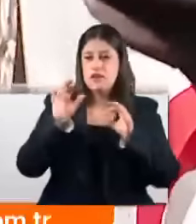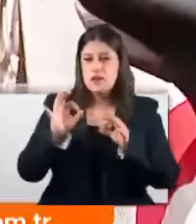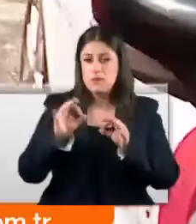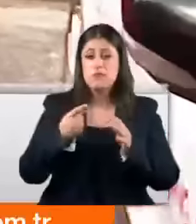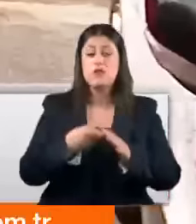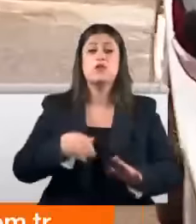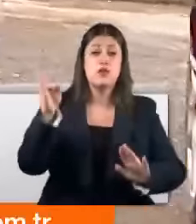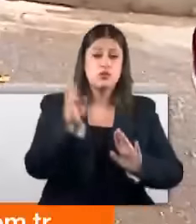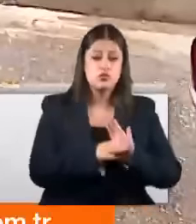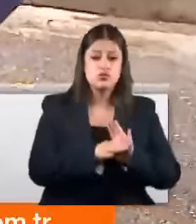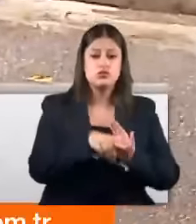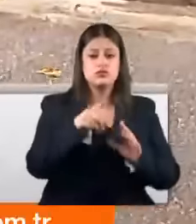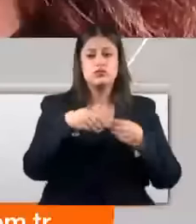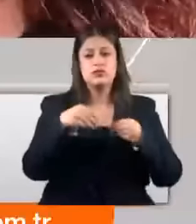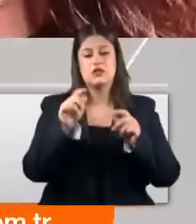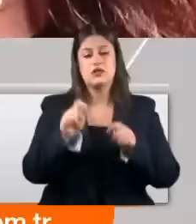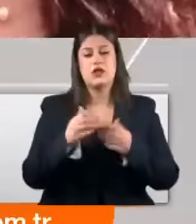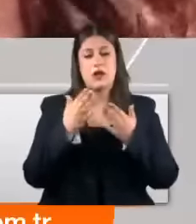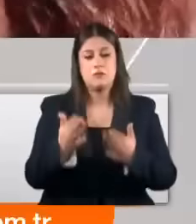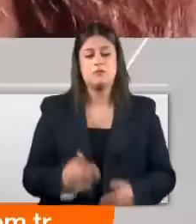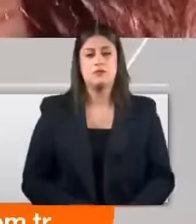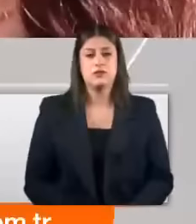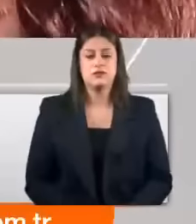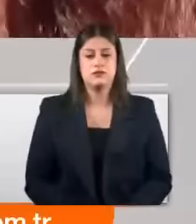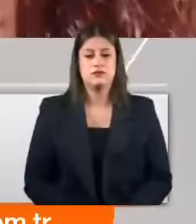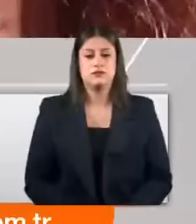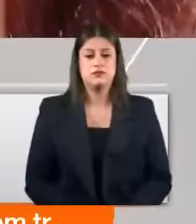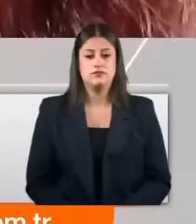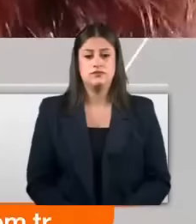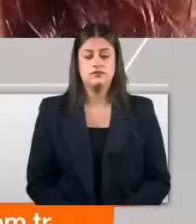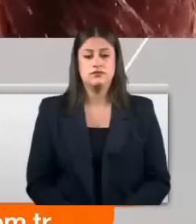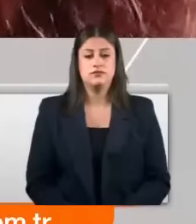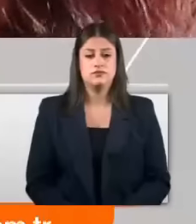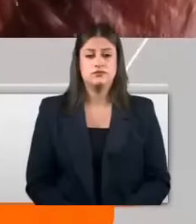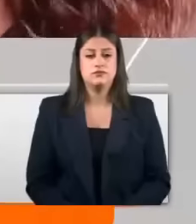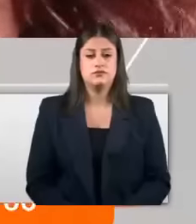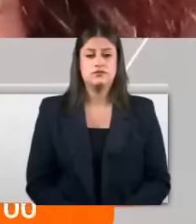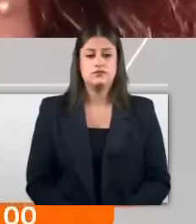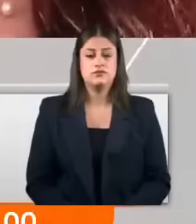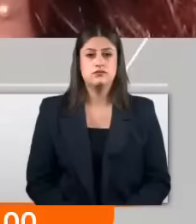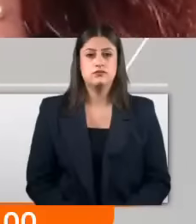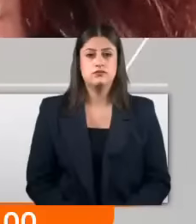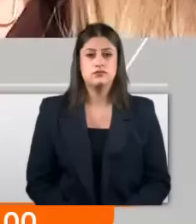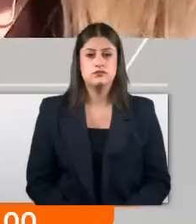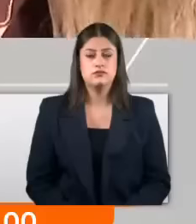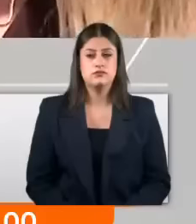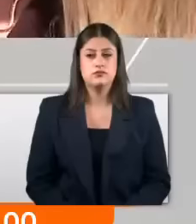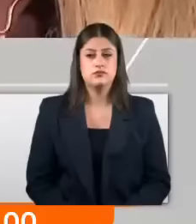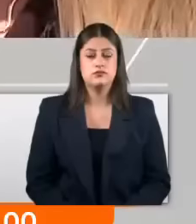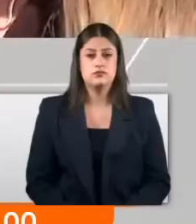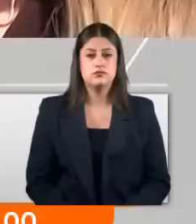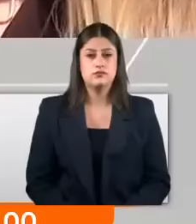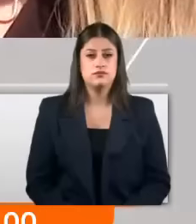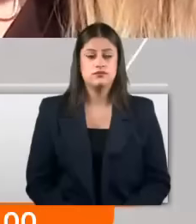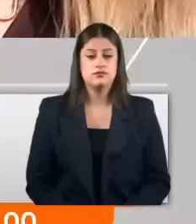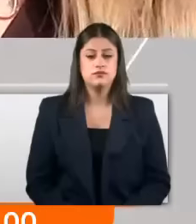sahibini çoktan buldu bile. Üst segment, orta segment, alt segment, her çeşit aracımız var burada. Kaportu ustasıyla ya da